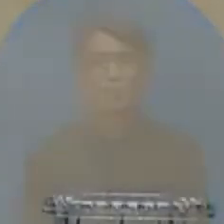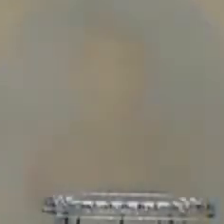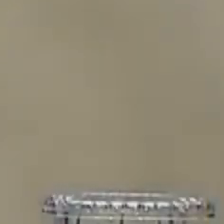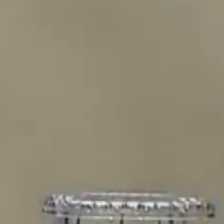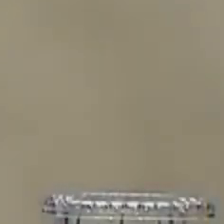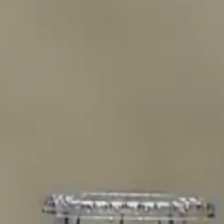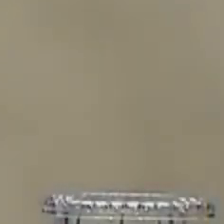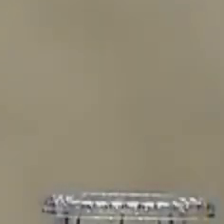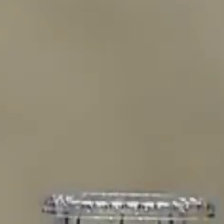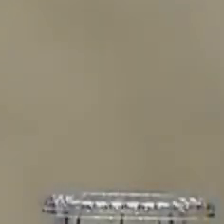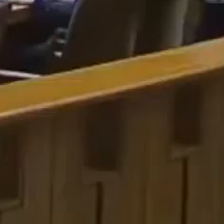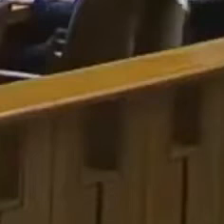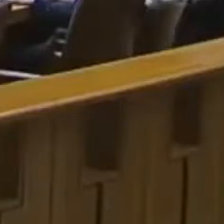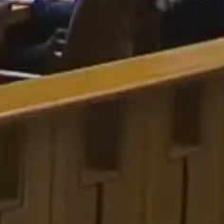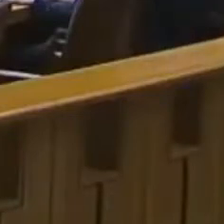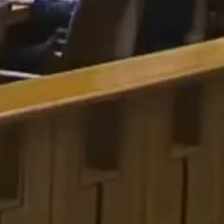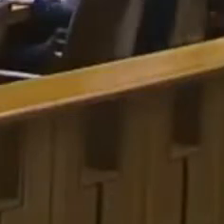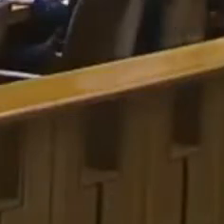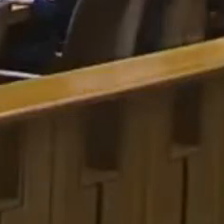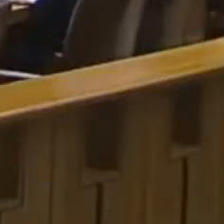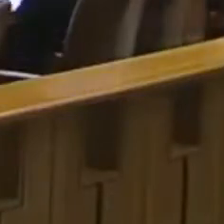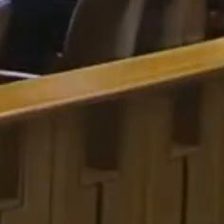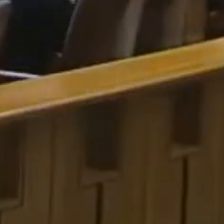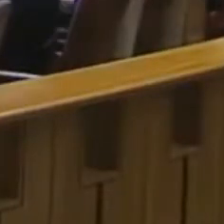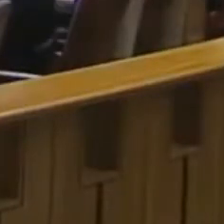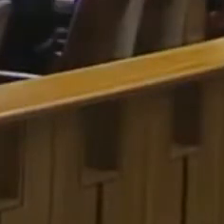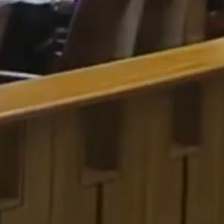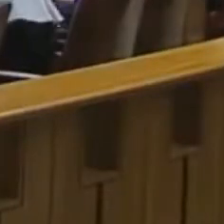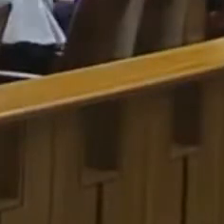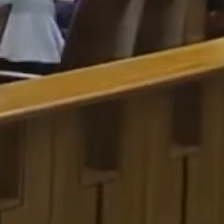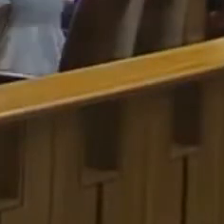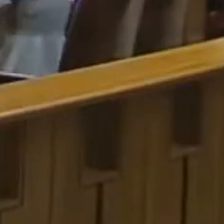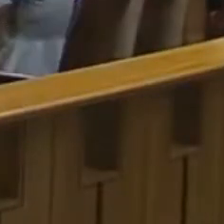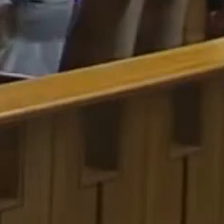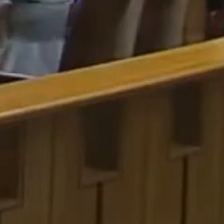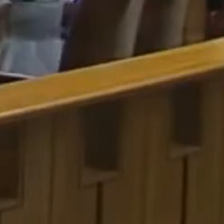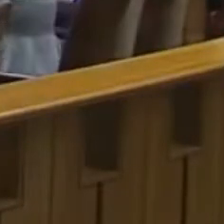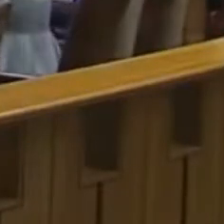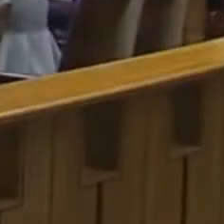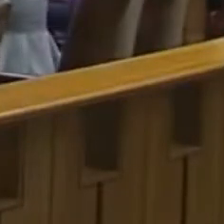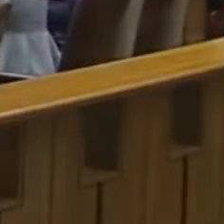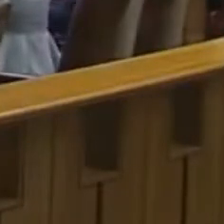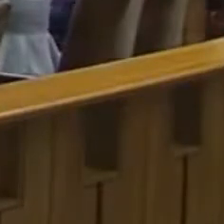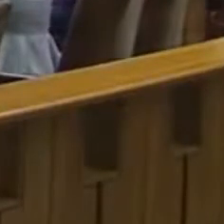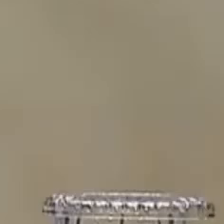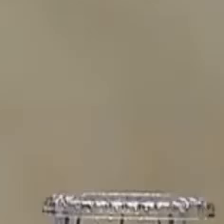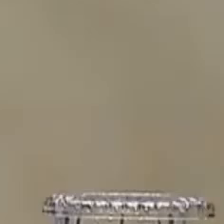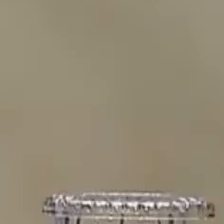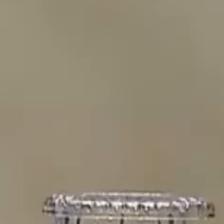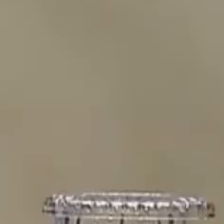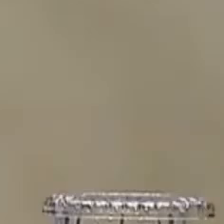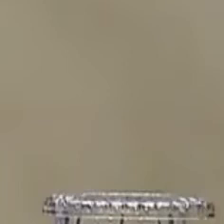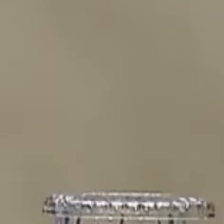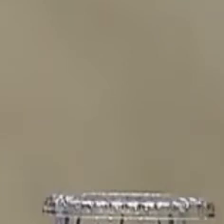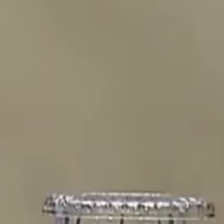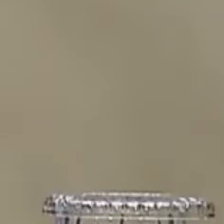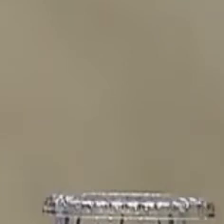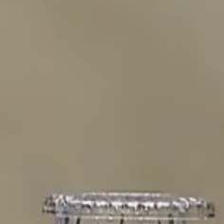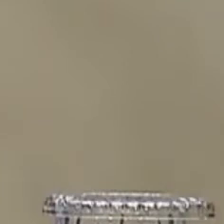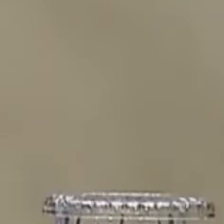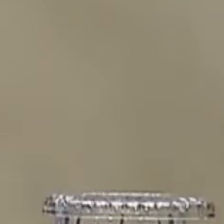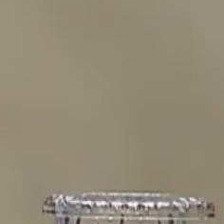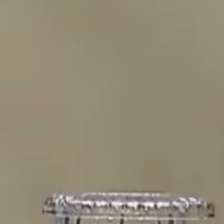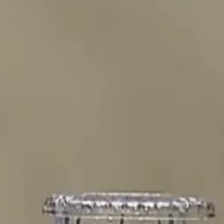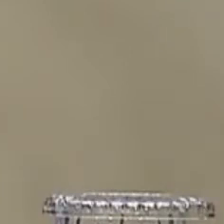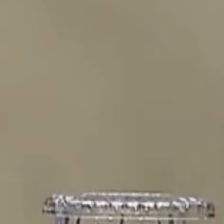이번에는 노동법 전문가들인 참고인들의 의견을 듣는 순서로 진행하겠습니다. 변론 참여를 위해서 참고인으로